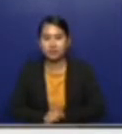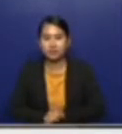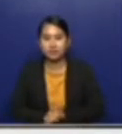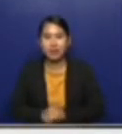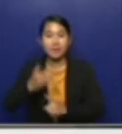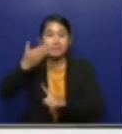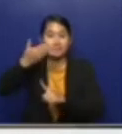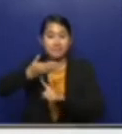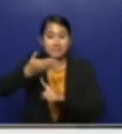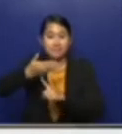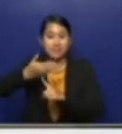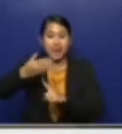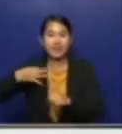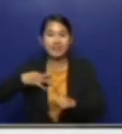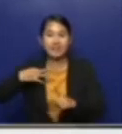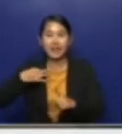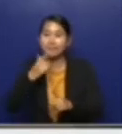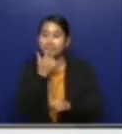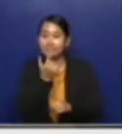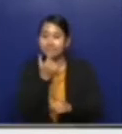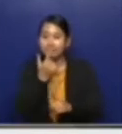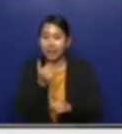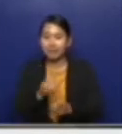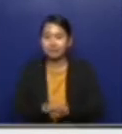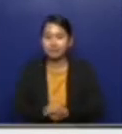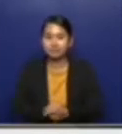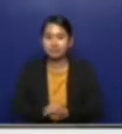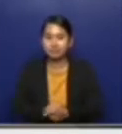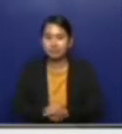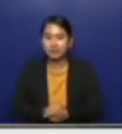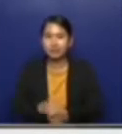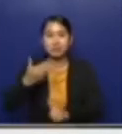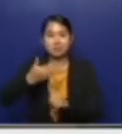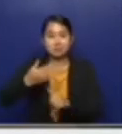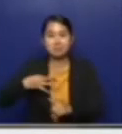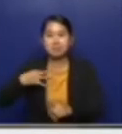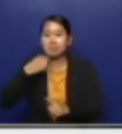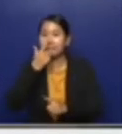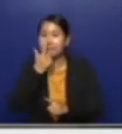หมู่บ้านเสื้อแดงเนี่ยท่านเก็บได้แต่ป้าย